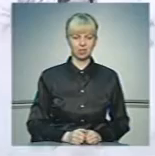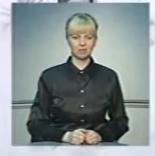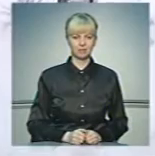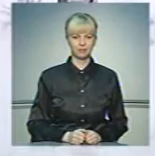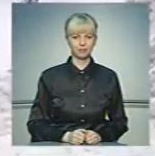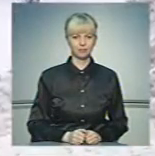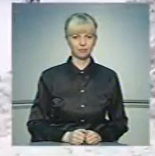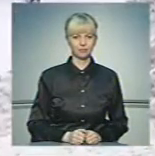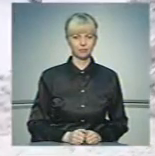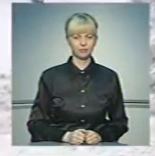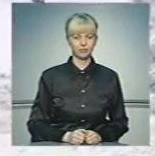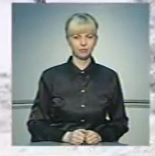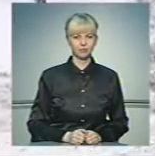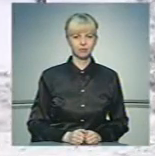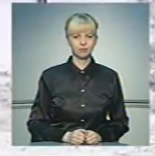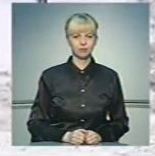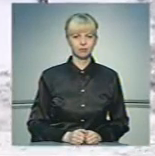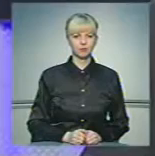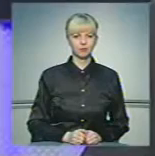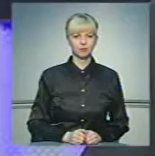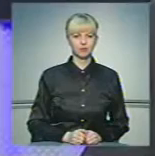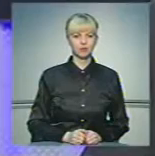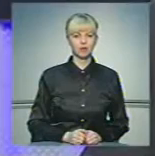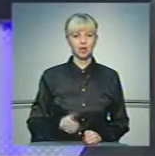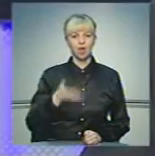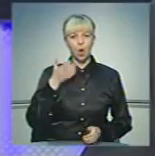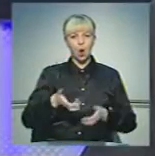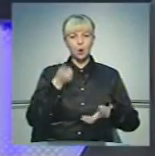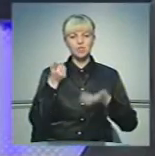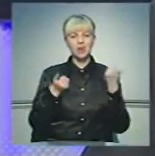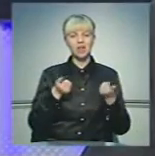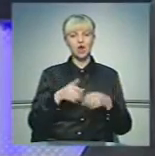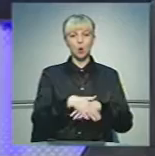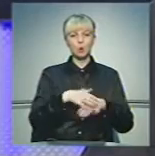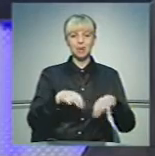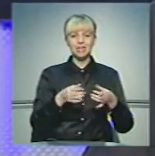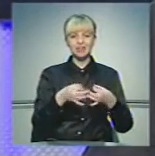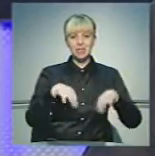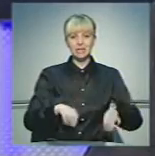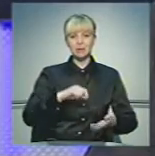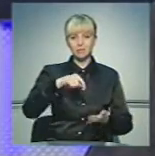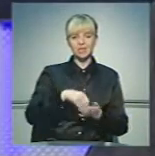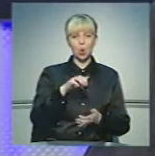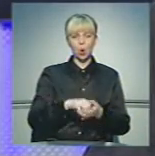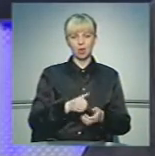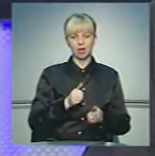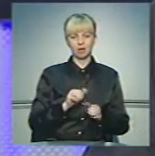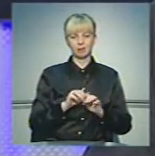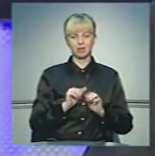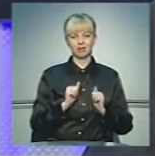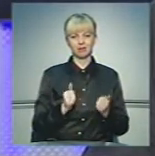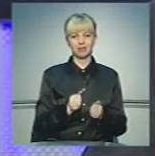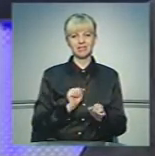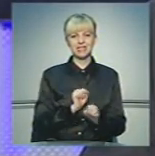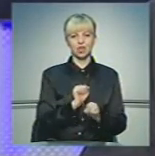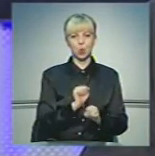Лупай, Богдан Танасійчук, телеканал «Буковина». Розвантажити громадський транспорт та звільнити місто від заторів. Для цього